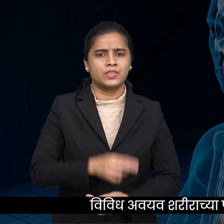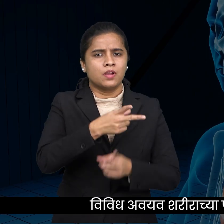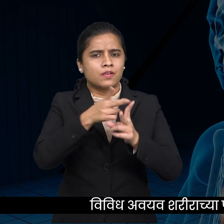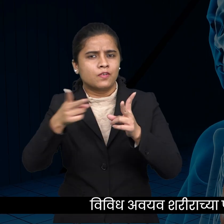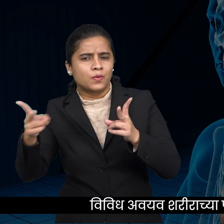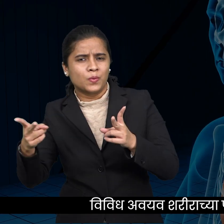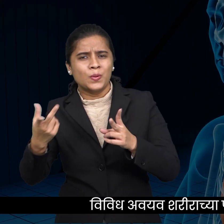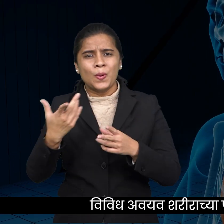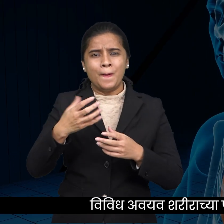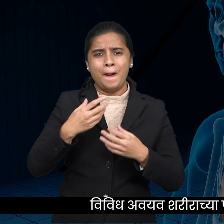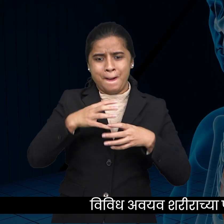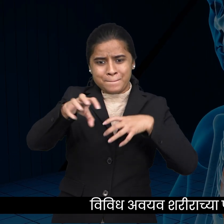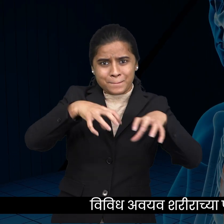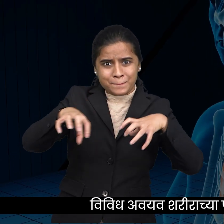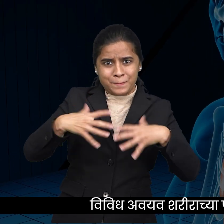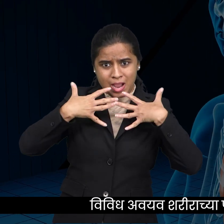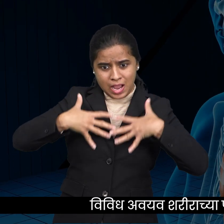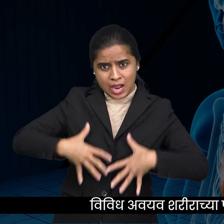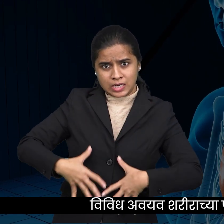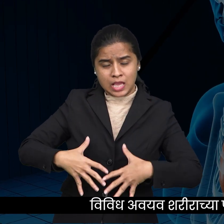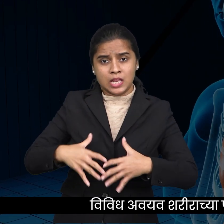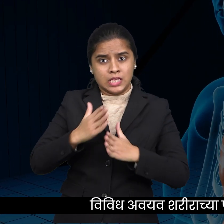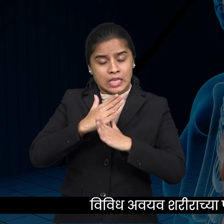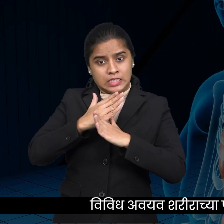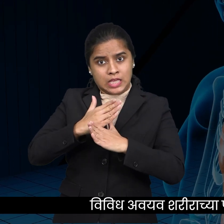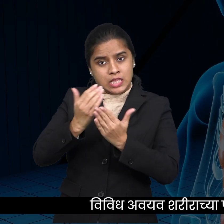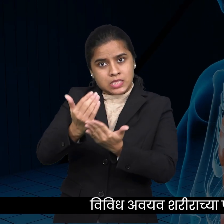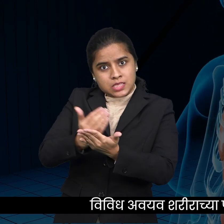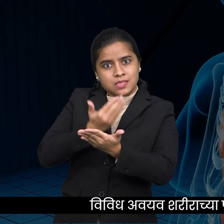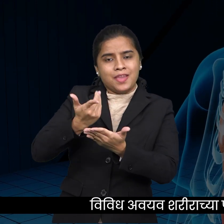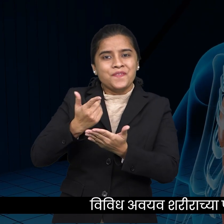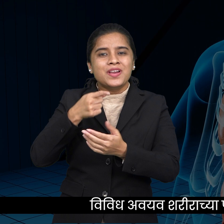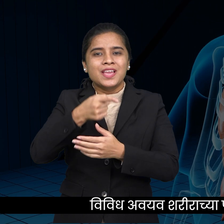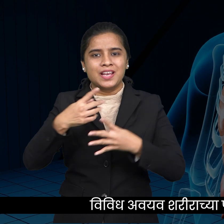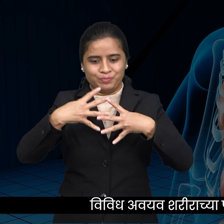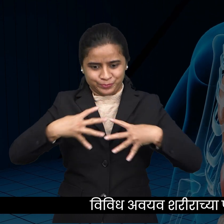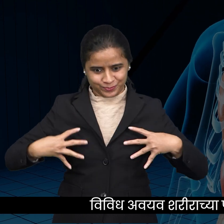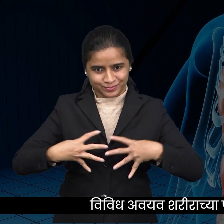विविध अवयव शरीराच्या पोकळीत सुरक्षितपणे बंदिस्त असतात।